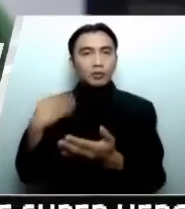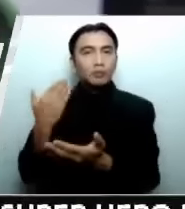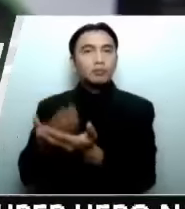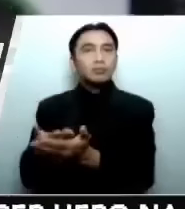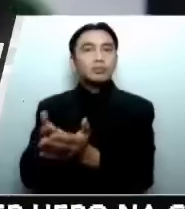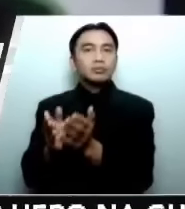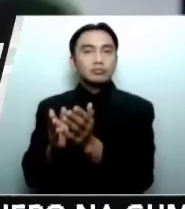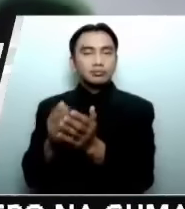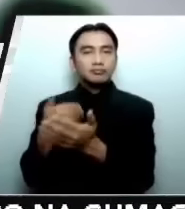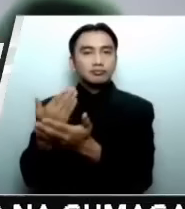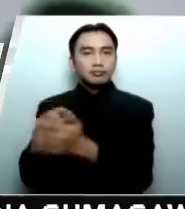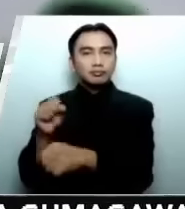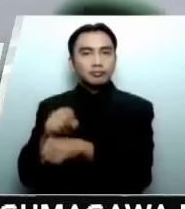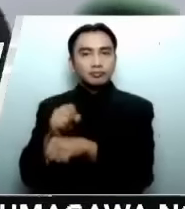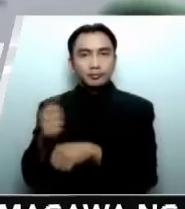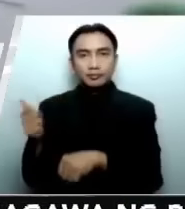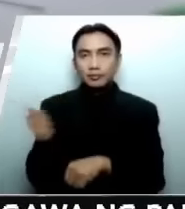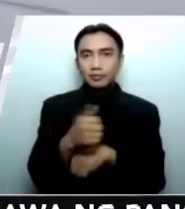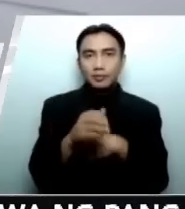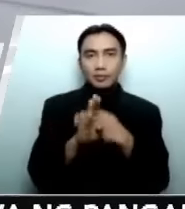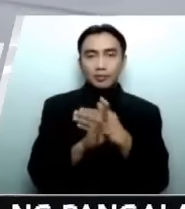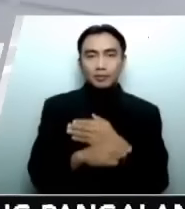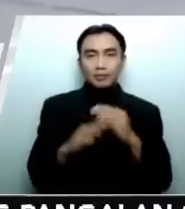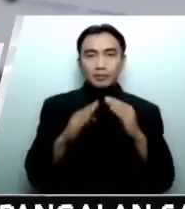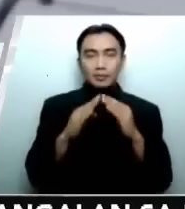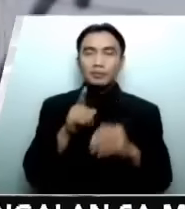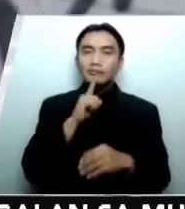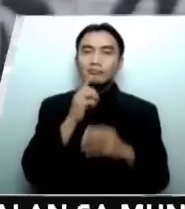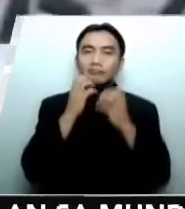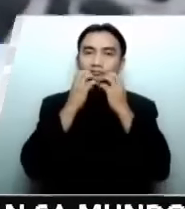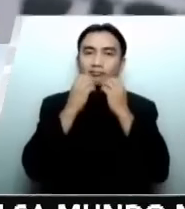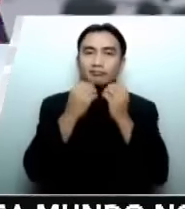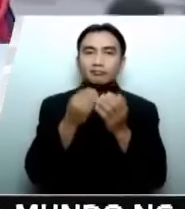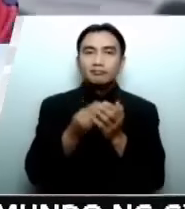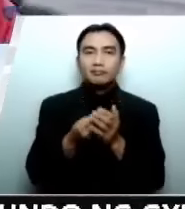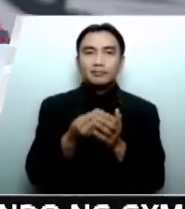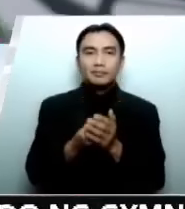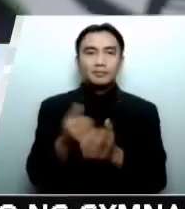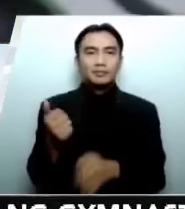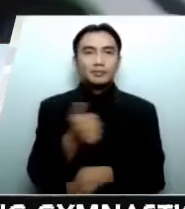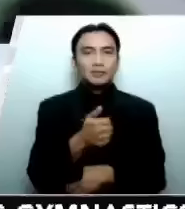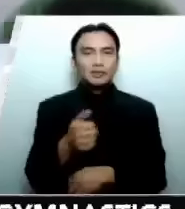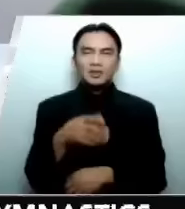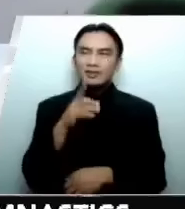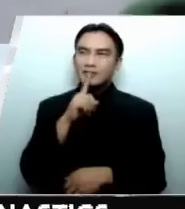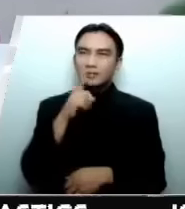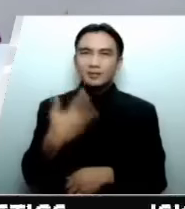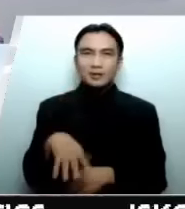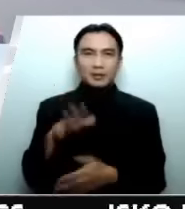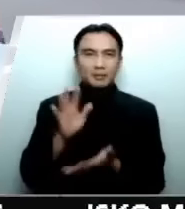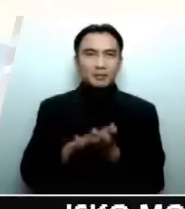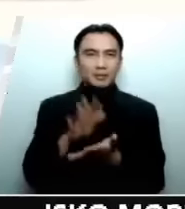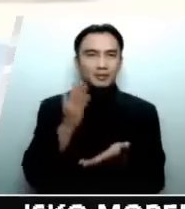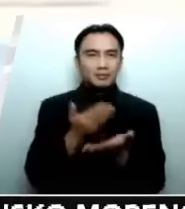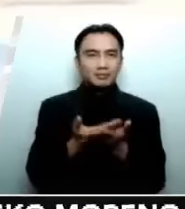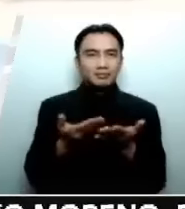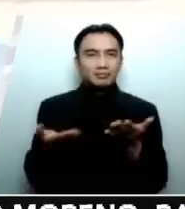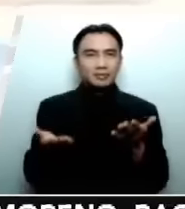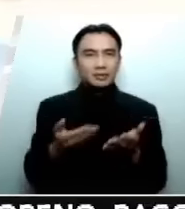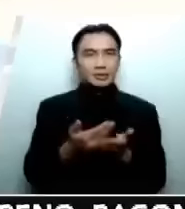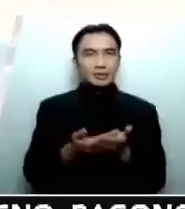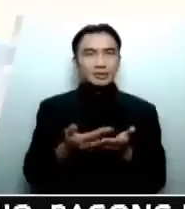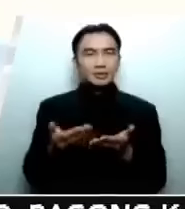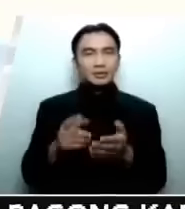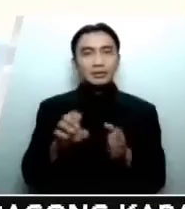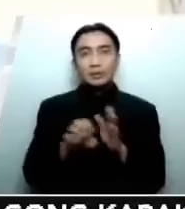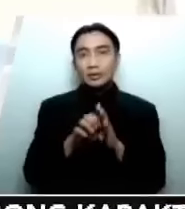pamasahe. Kasi mahal yung mga bilihin. Lalo na yung bigas. Hindi raw